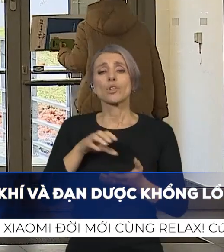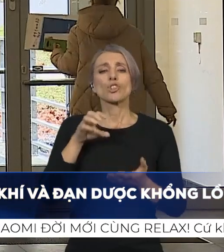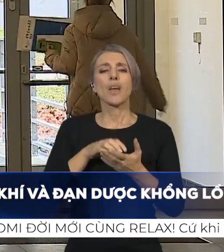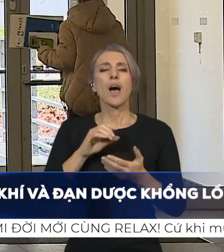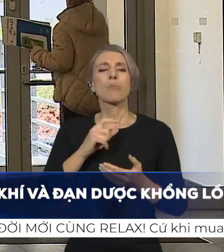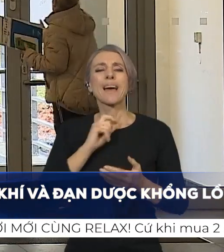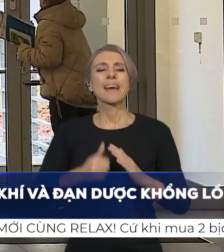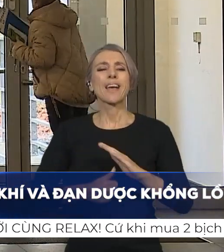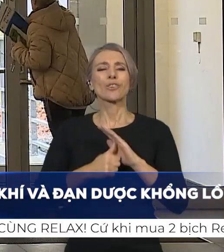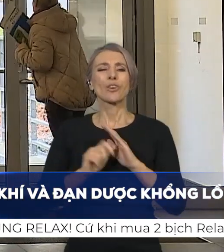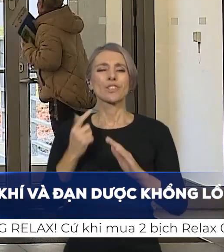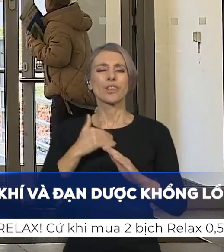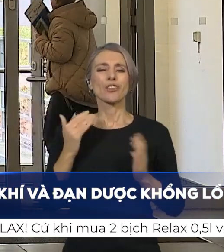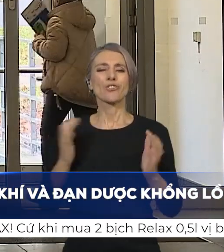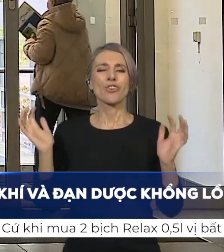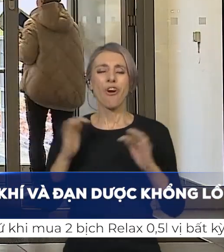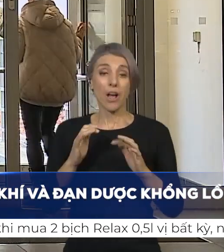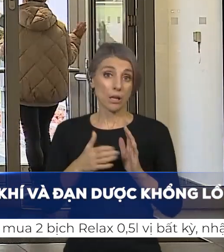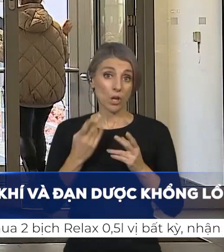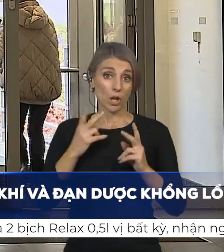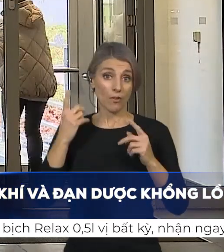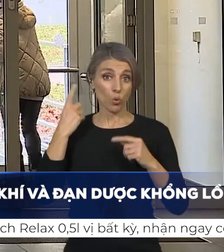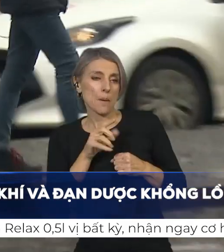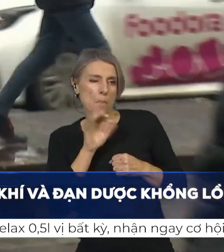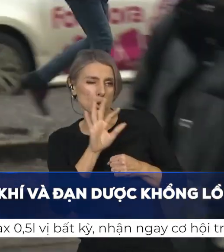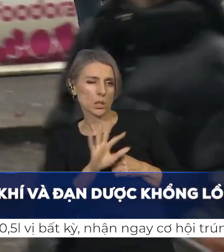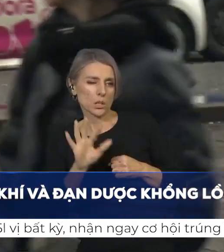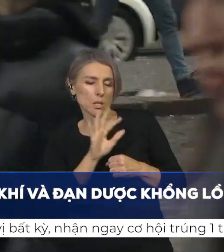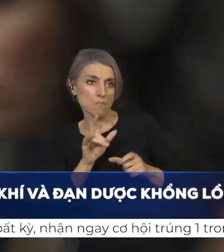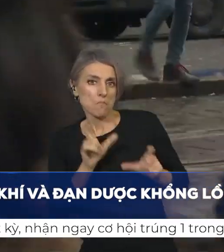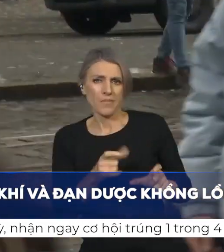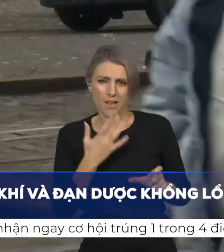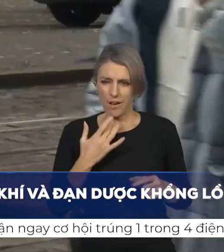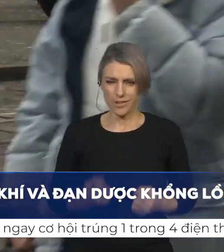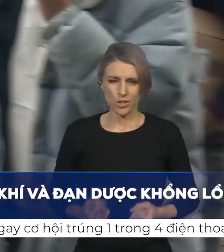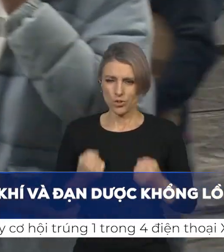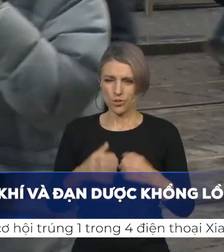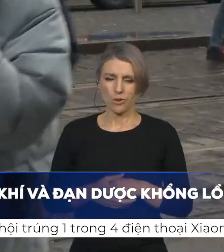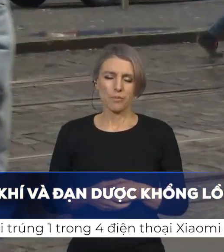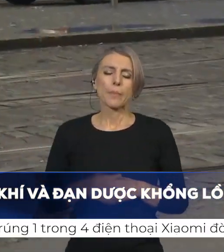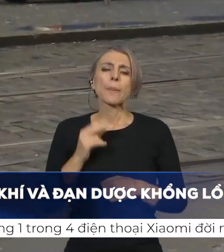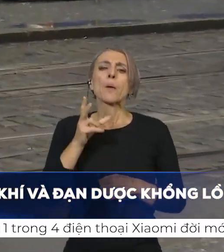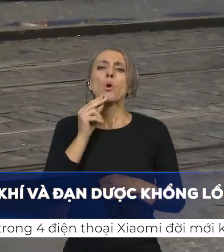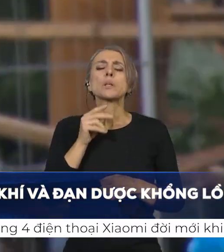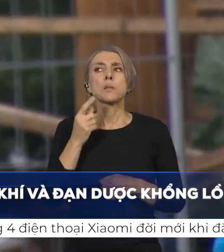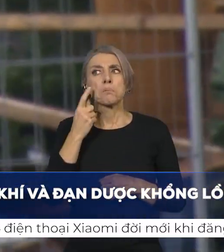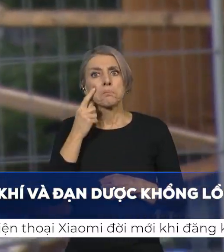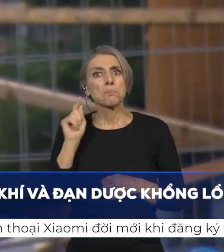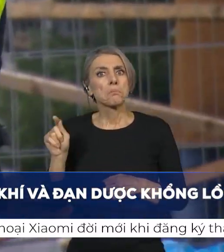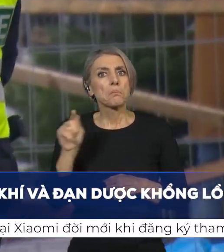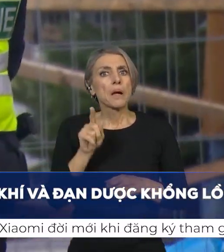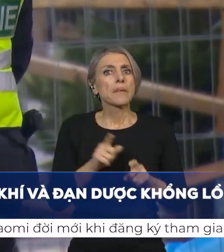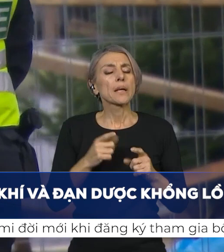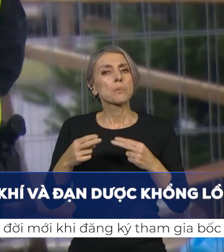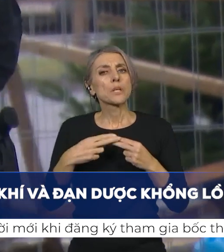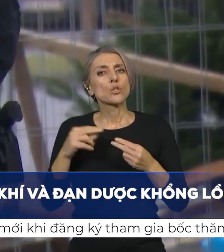thực tế rất rõ. Đó là Séc là trung tâm công nghiệp vũ khí của châu Âu và có luật sở hữu súng nhìn chung lỏng lẻo hơn so với các nước châu